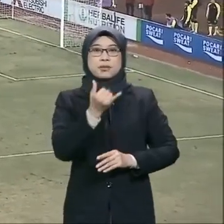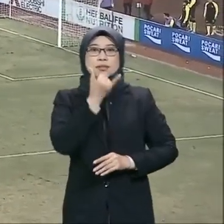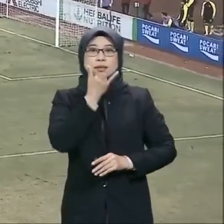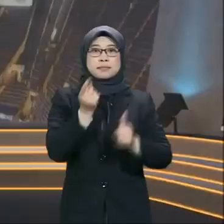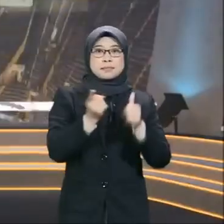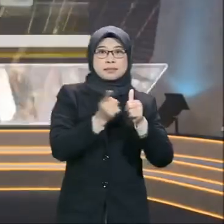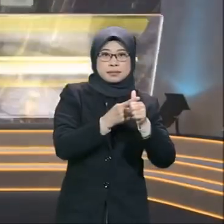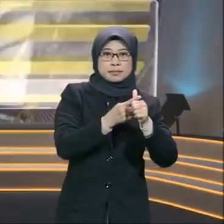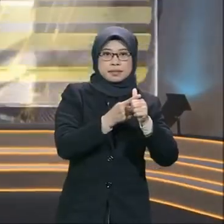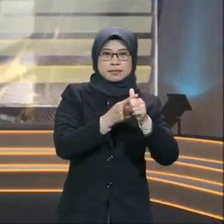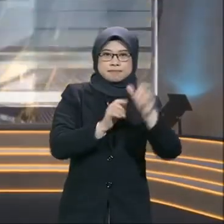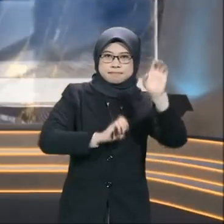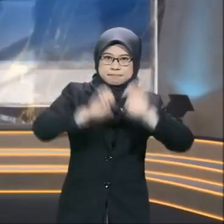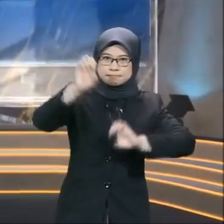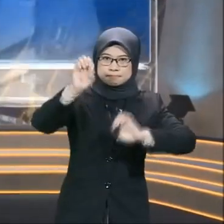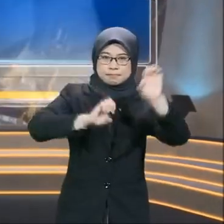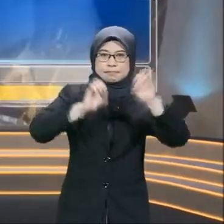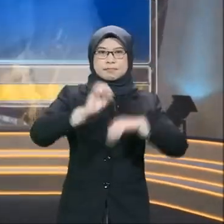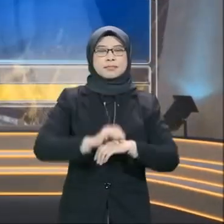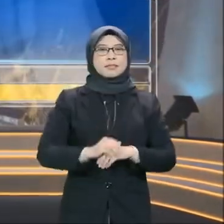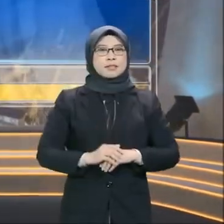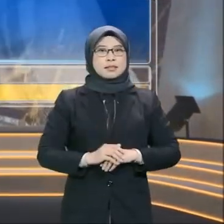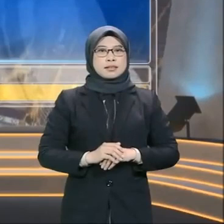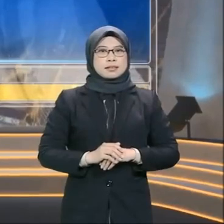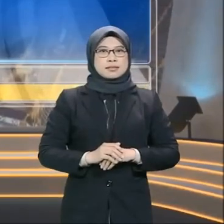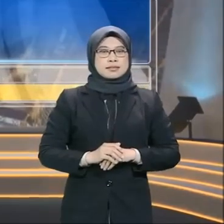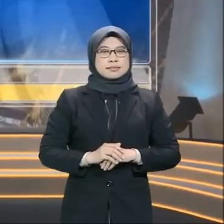pertama. Jadi di sini